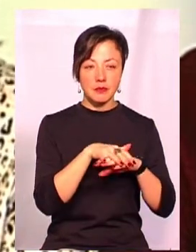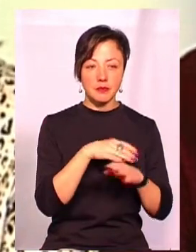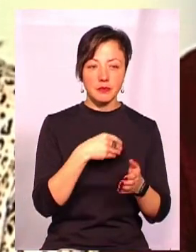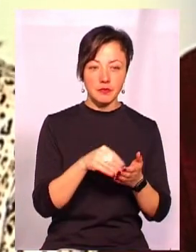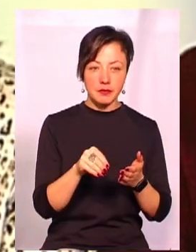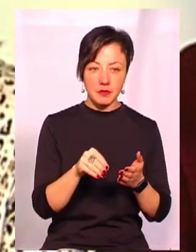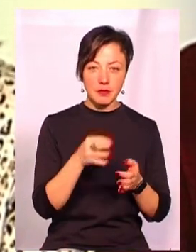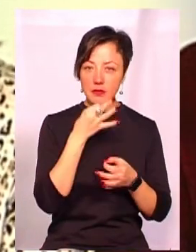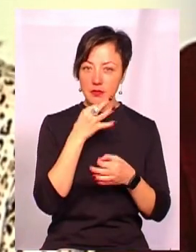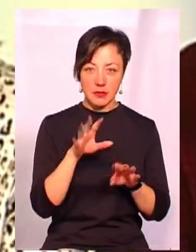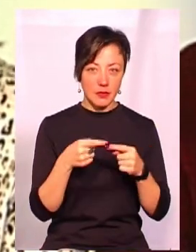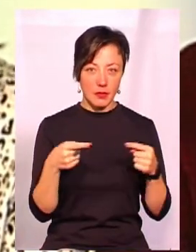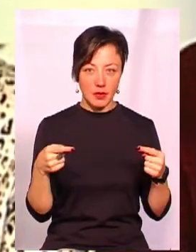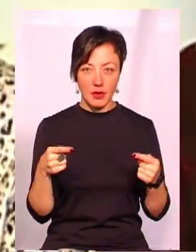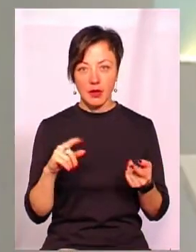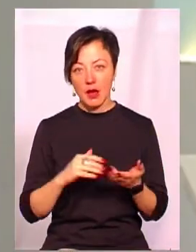яку згодну річ.